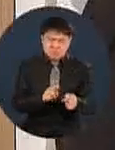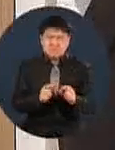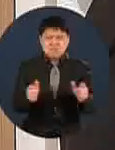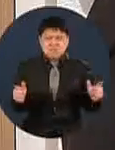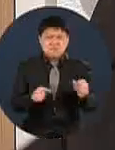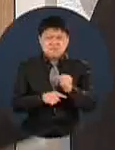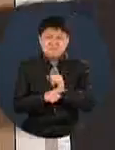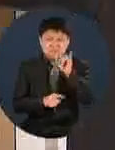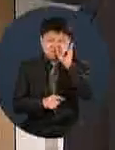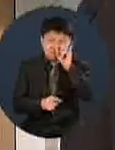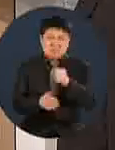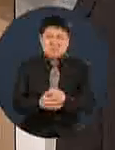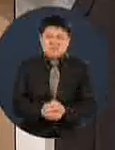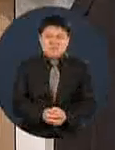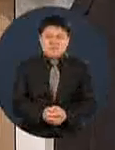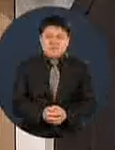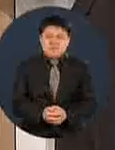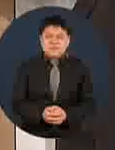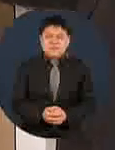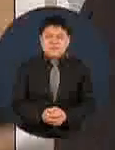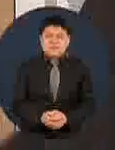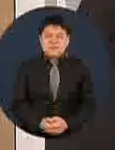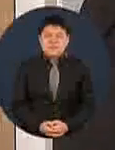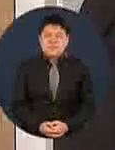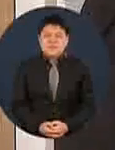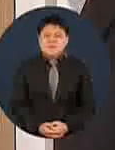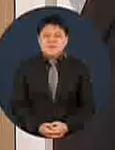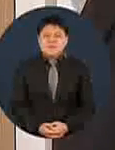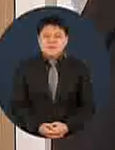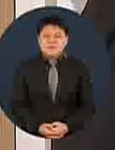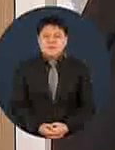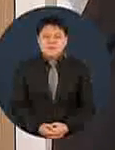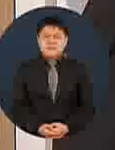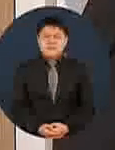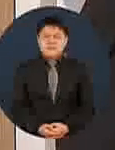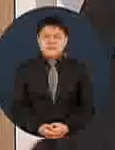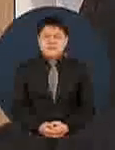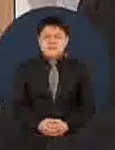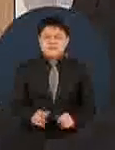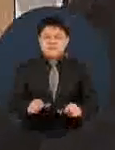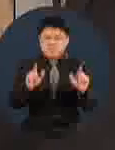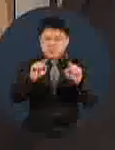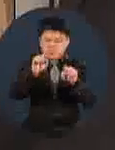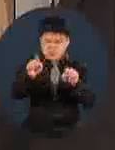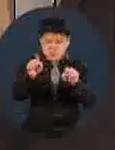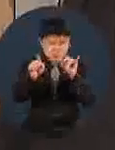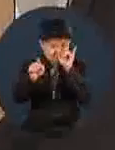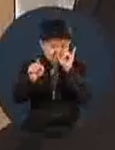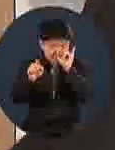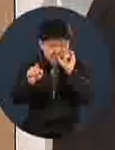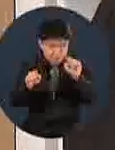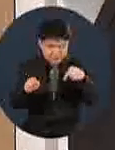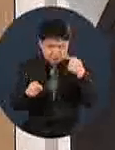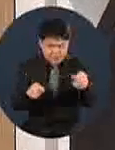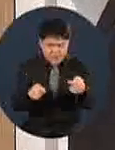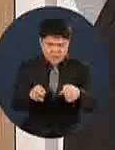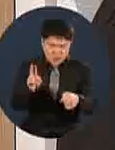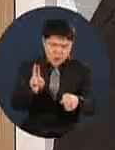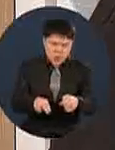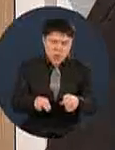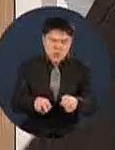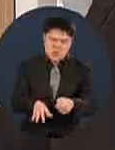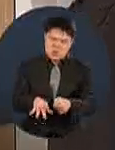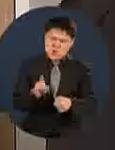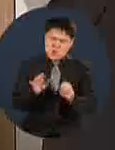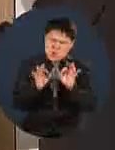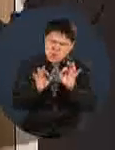가지가 있겠는데요. 받아주면 가장 알기 쉽겠습니다. 네. 나를 따라 달려가서 그 다음 점이 참 아주 놀라운 점인데 저도